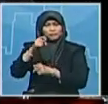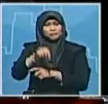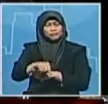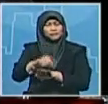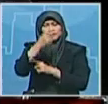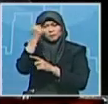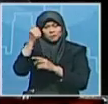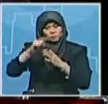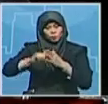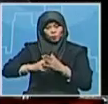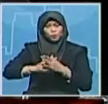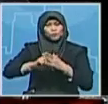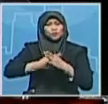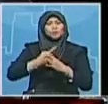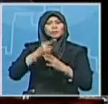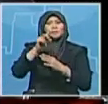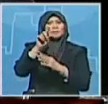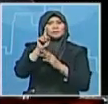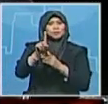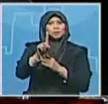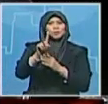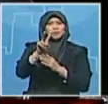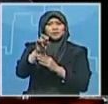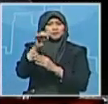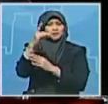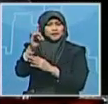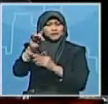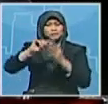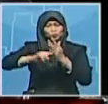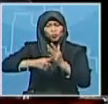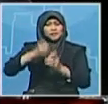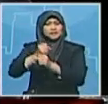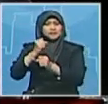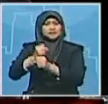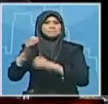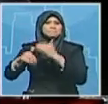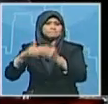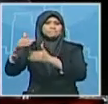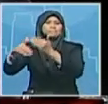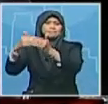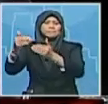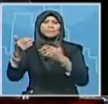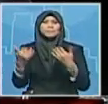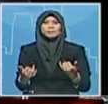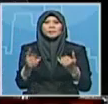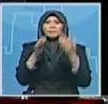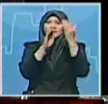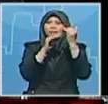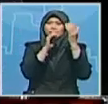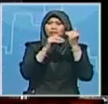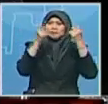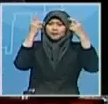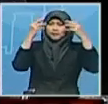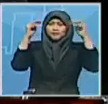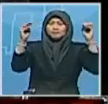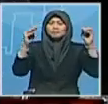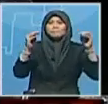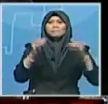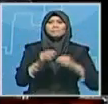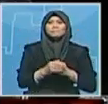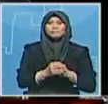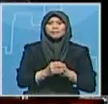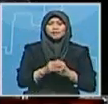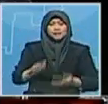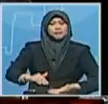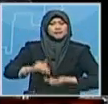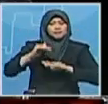supaya Januari tahun 2018 kontraktor dah boleh mula kerja. Okay. Sebab ini diharapkan oleh Yang Amat Berhormat Perdana Menteri.